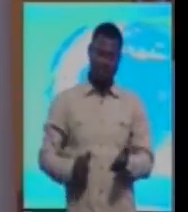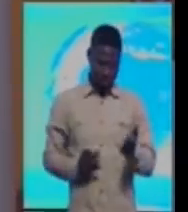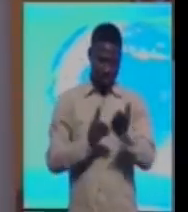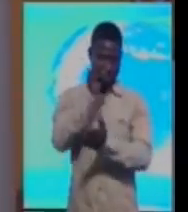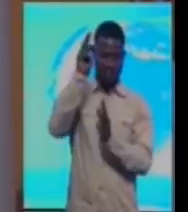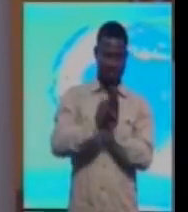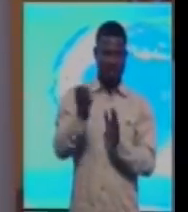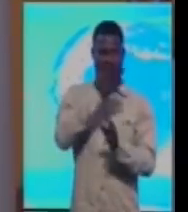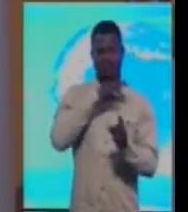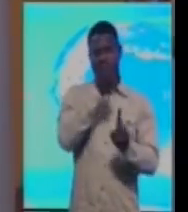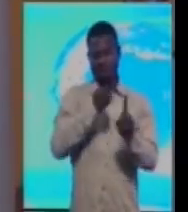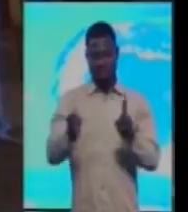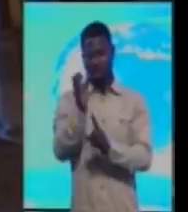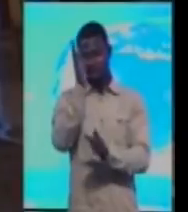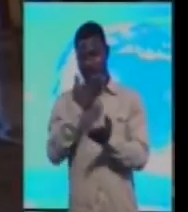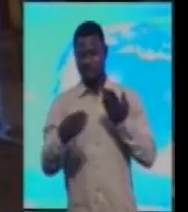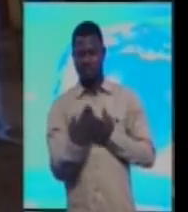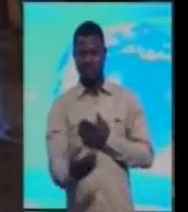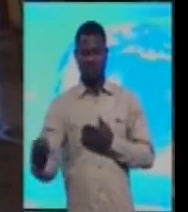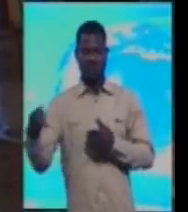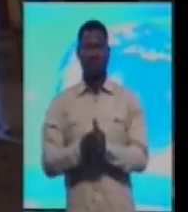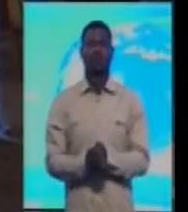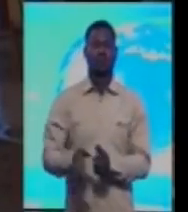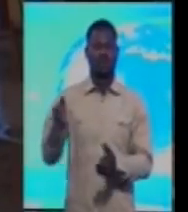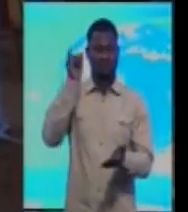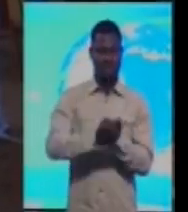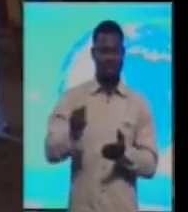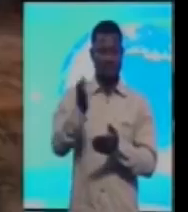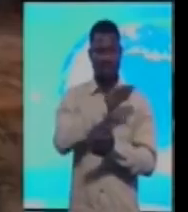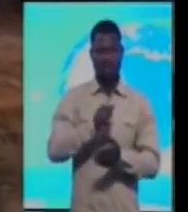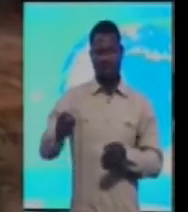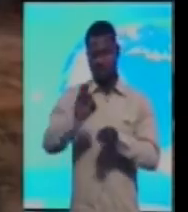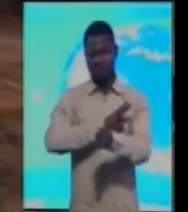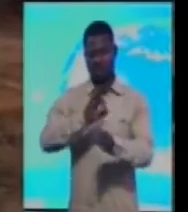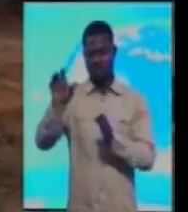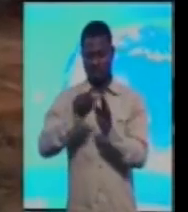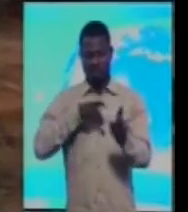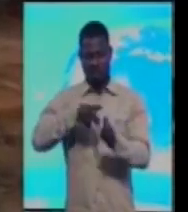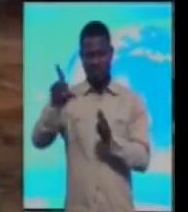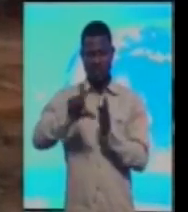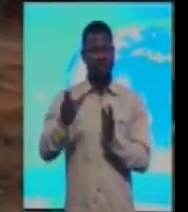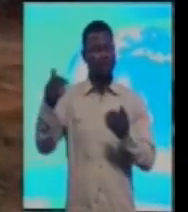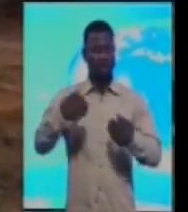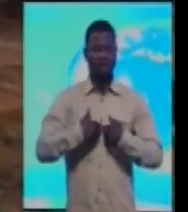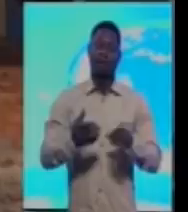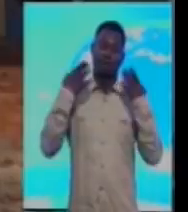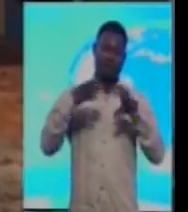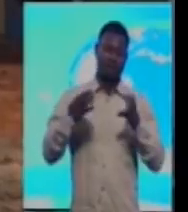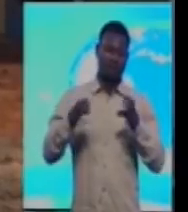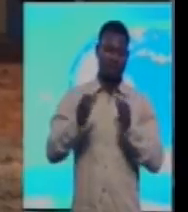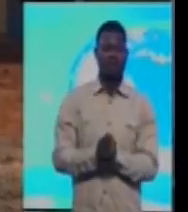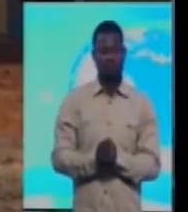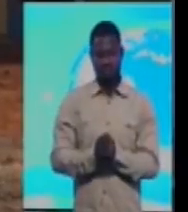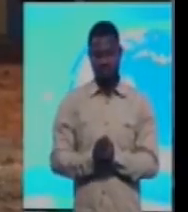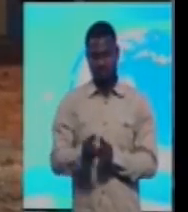récupération de certains études malveillants. Cette unité de formation professionnelle comprend entre autres des salles de classe, une